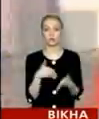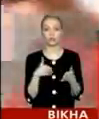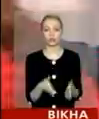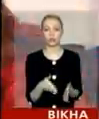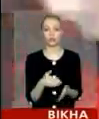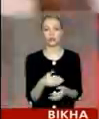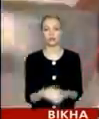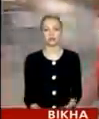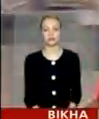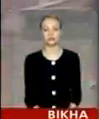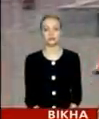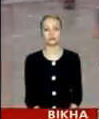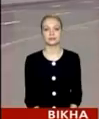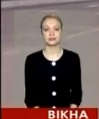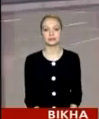дорога.